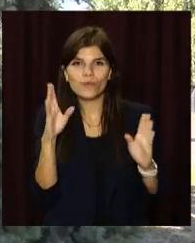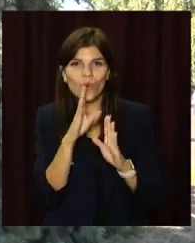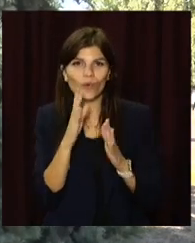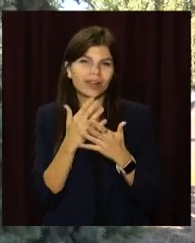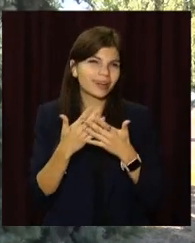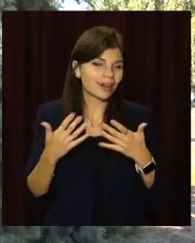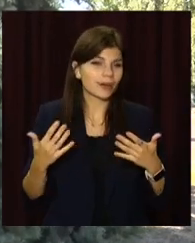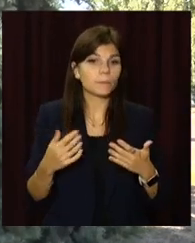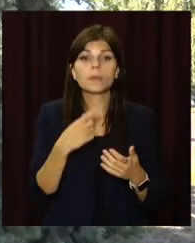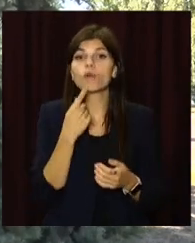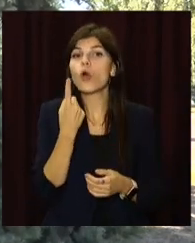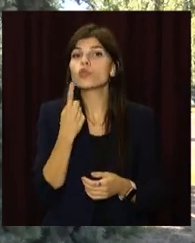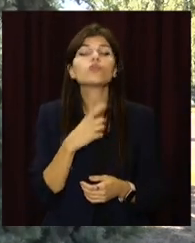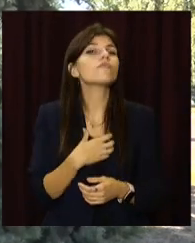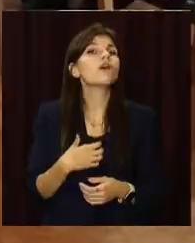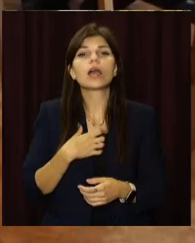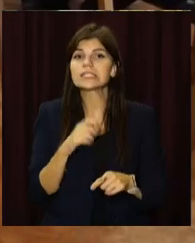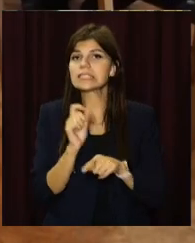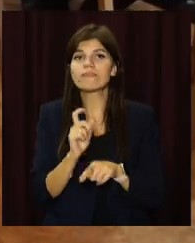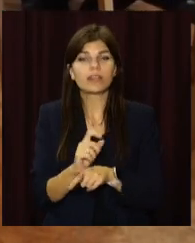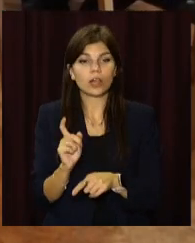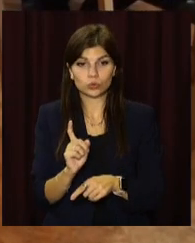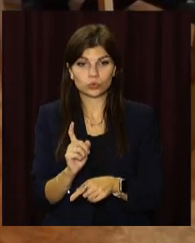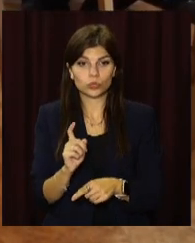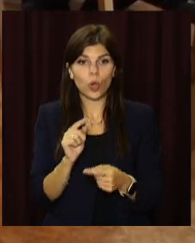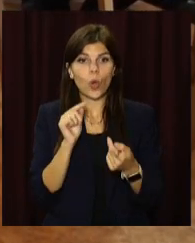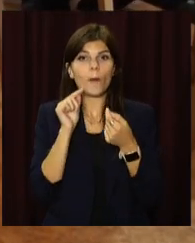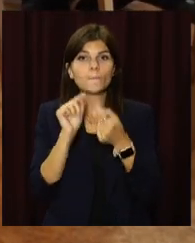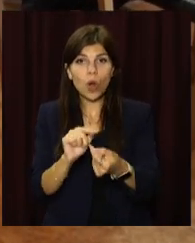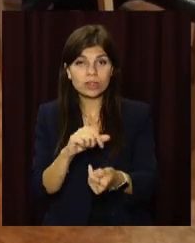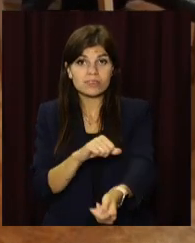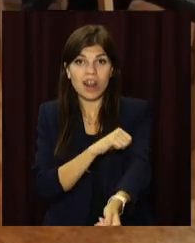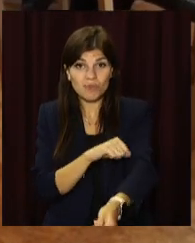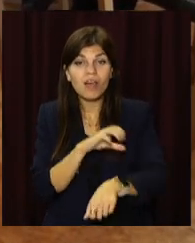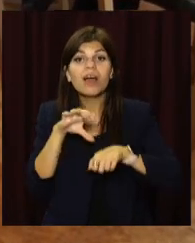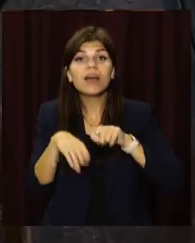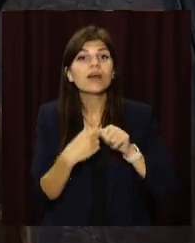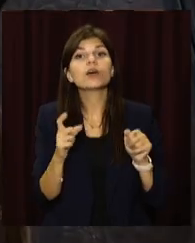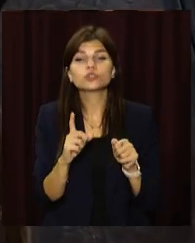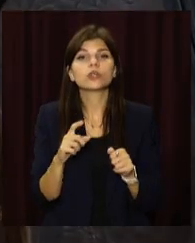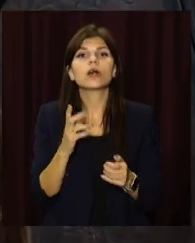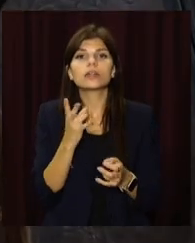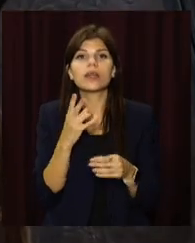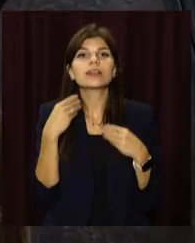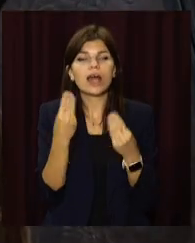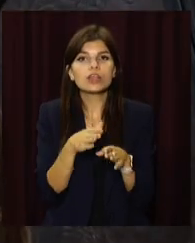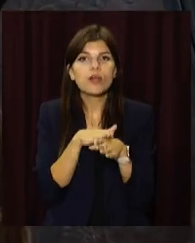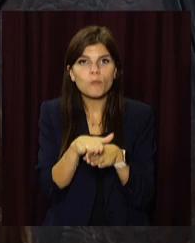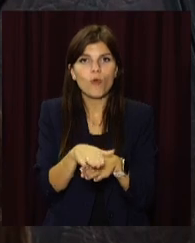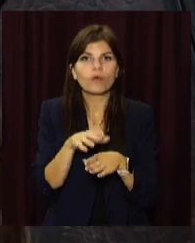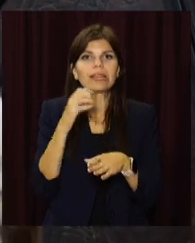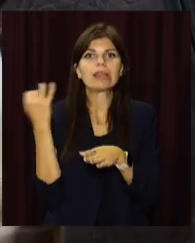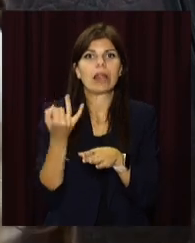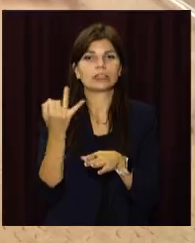з важливих основних завдань в протидії наркоманії є саме наповнити дозвілля